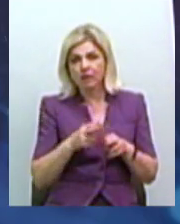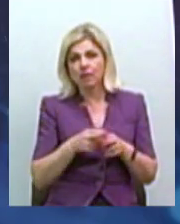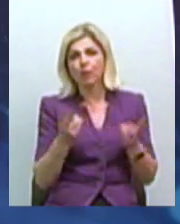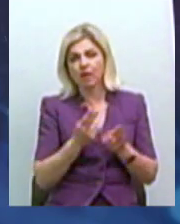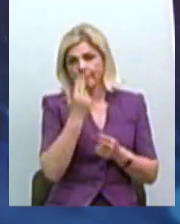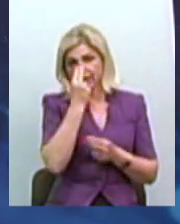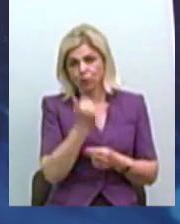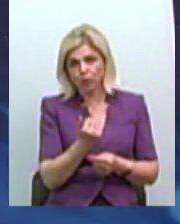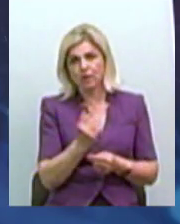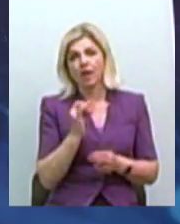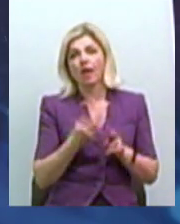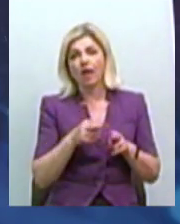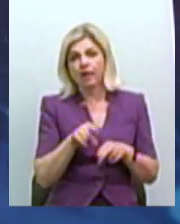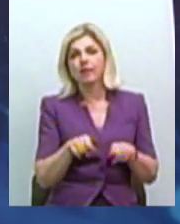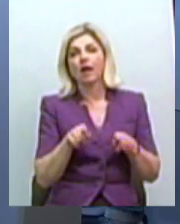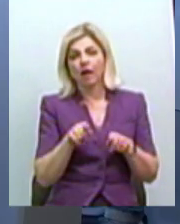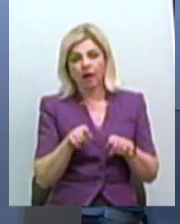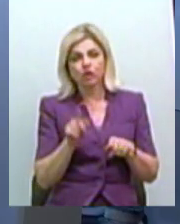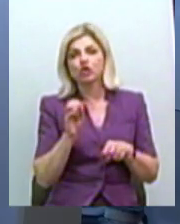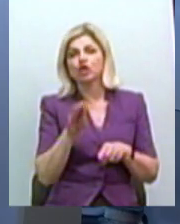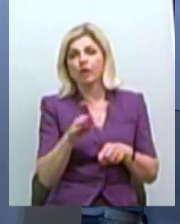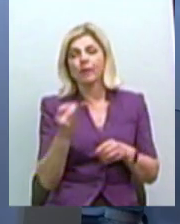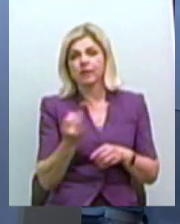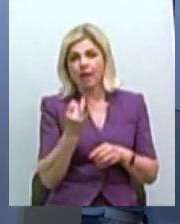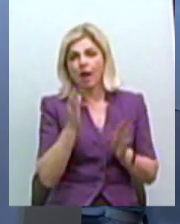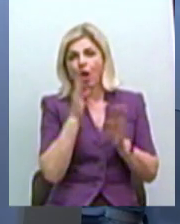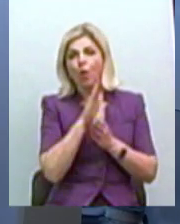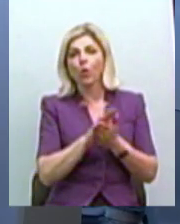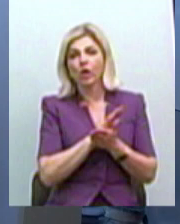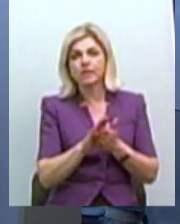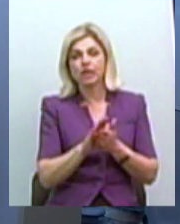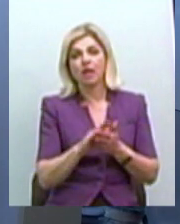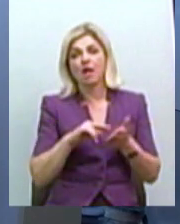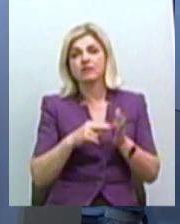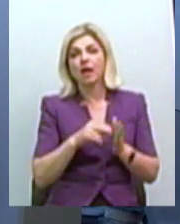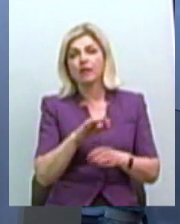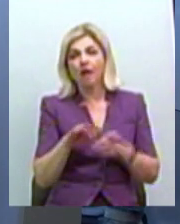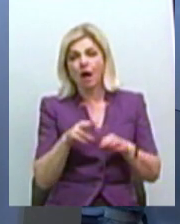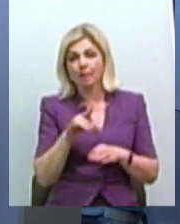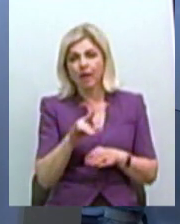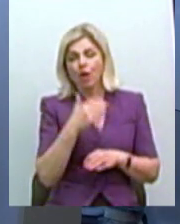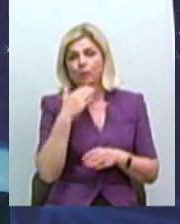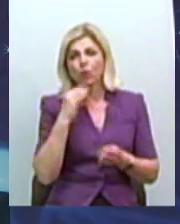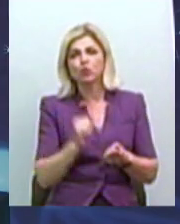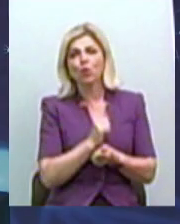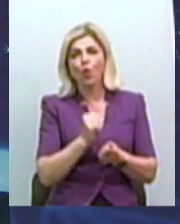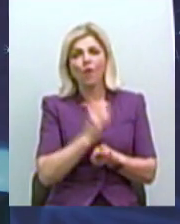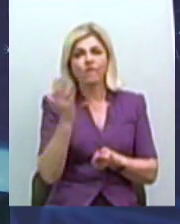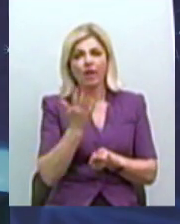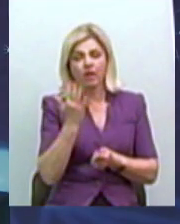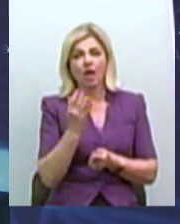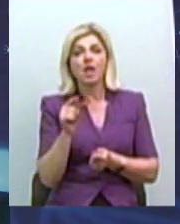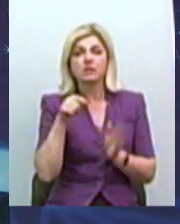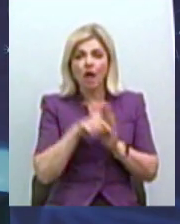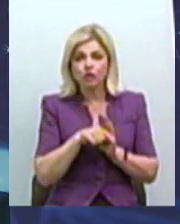пристроиться. И вот здесь вот опять-таки, чем интересны экологические стартапы, тем, что большее количество суховеев, значит, больше пыли,